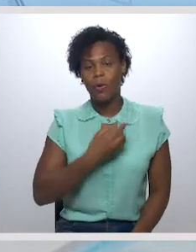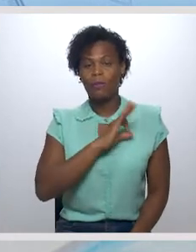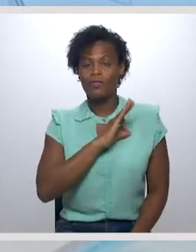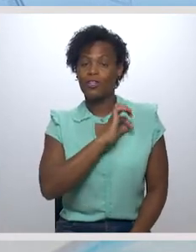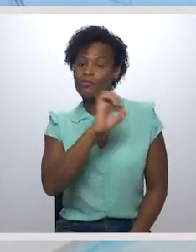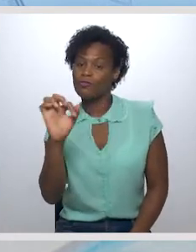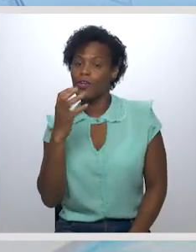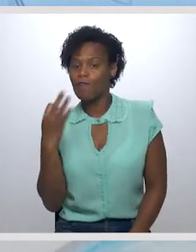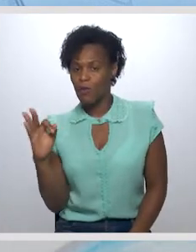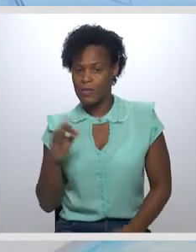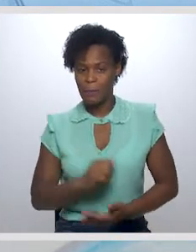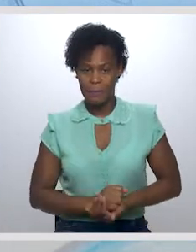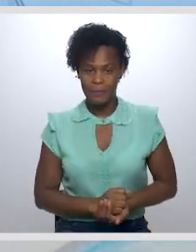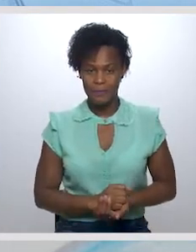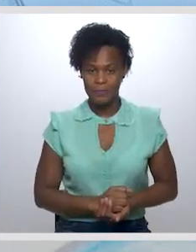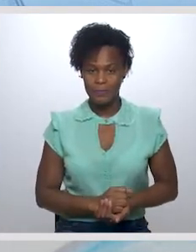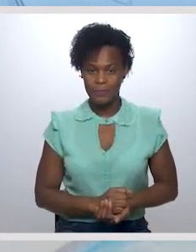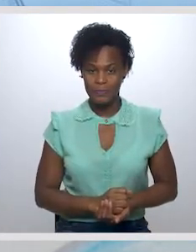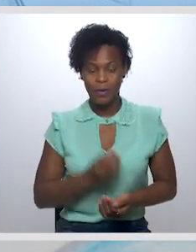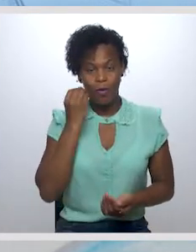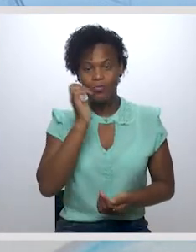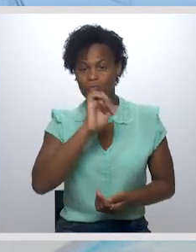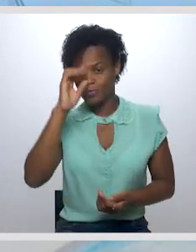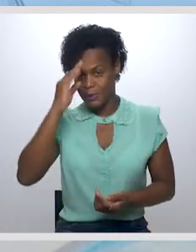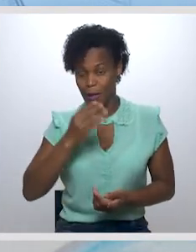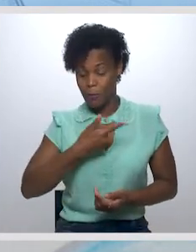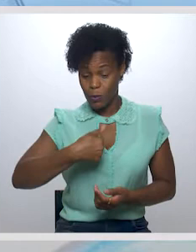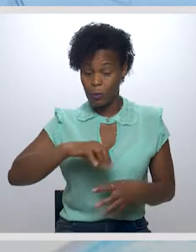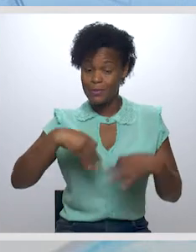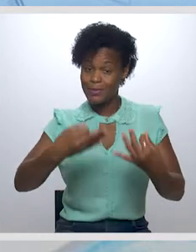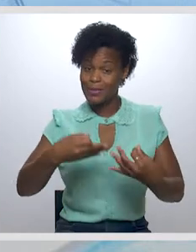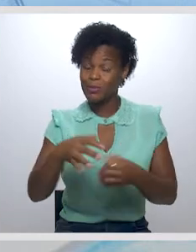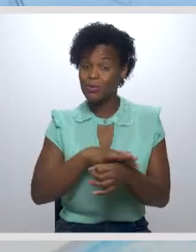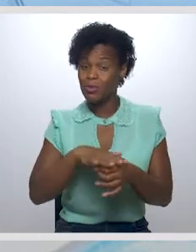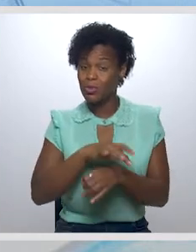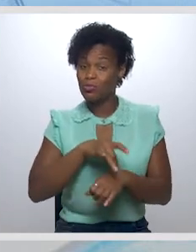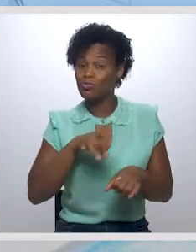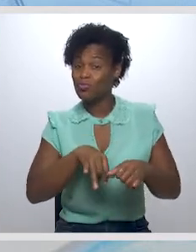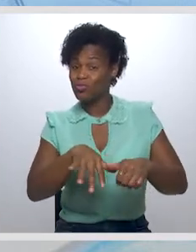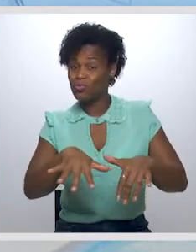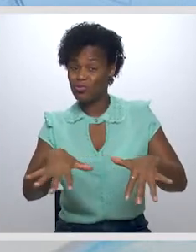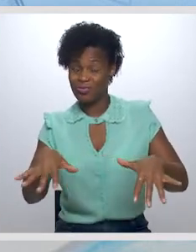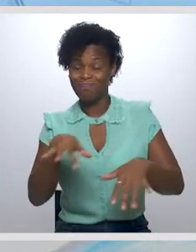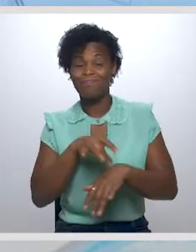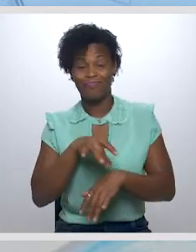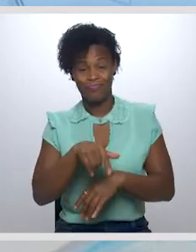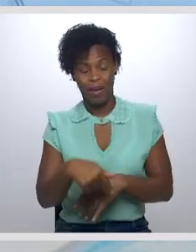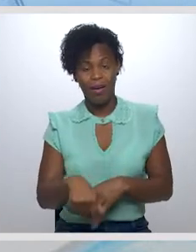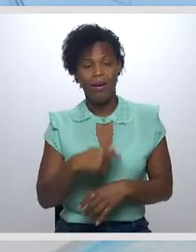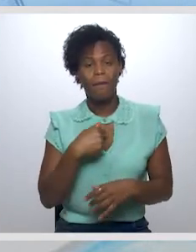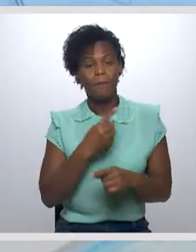votre professeur de français. Comme vous le savez, nous sommes toujours dans la situation pandémique. Ainsi,